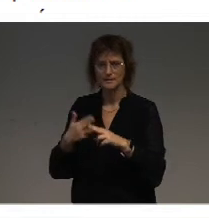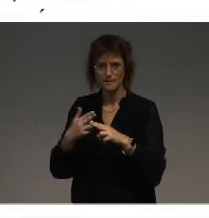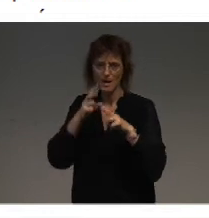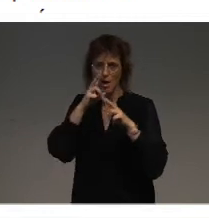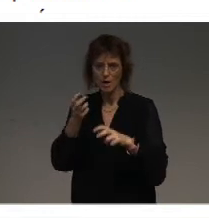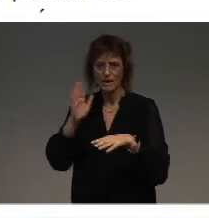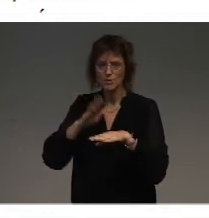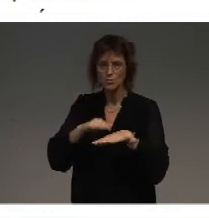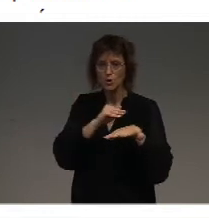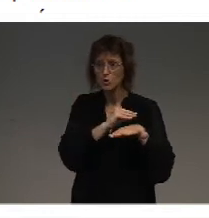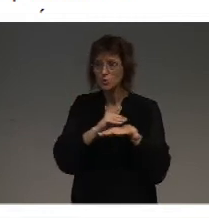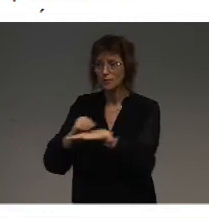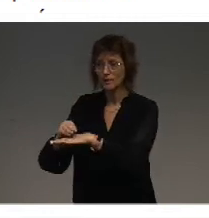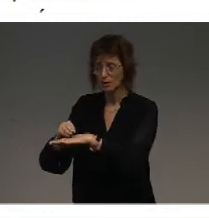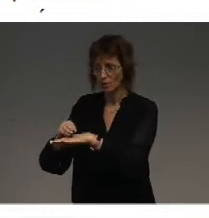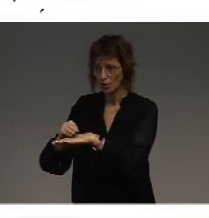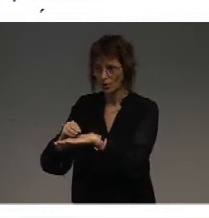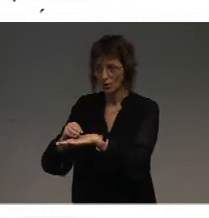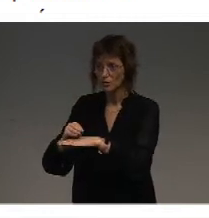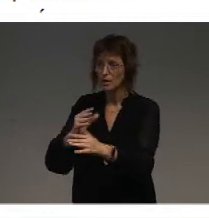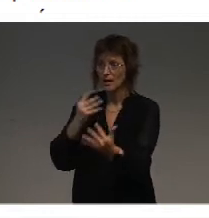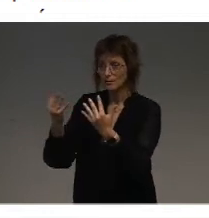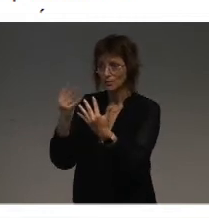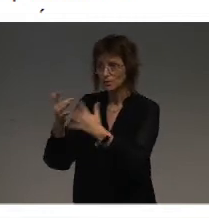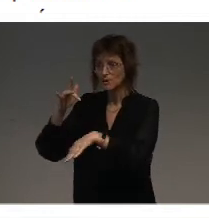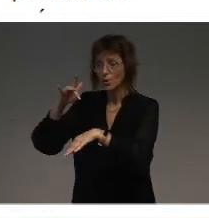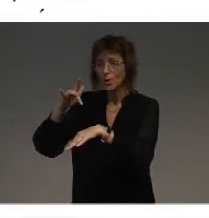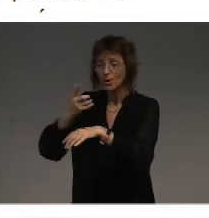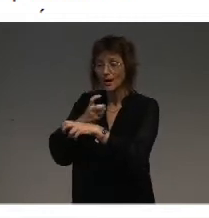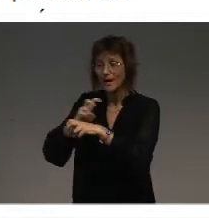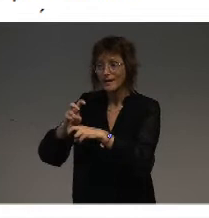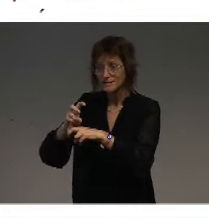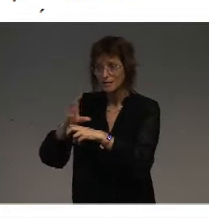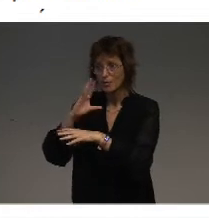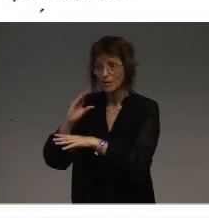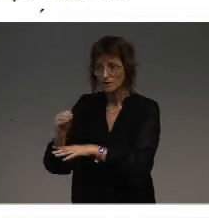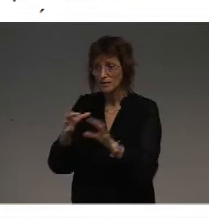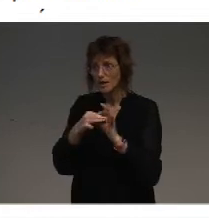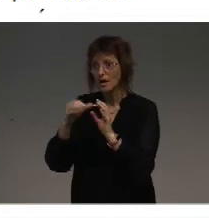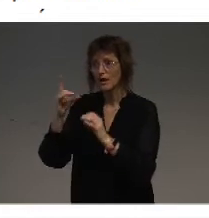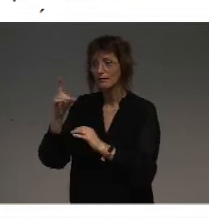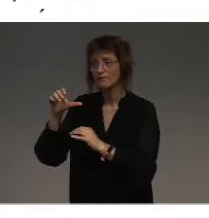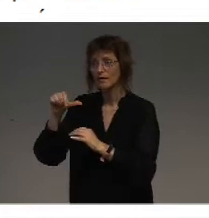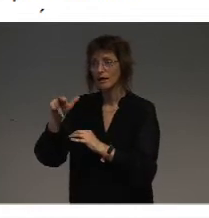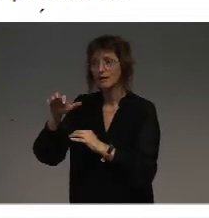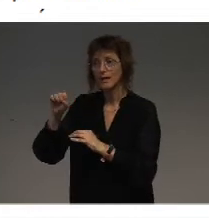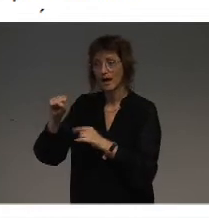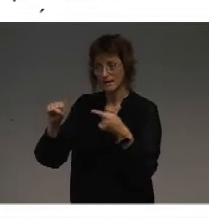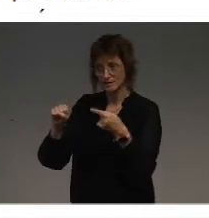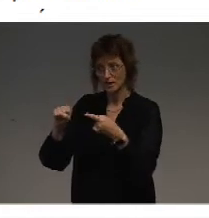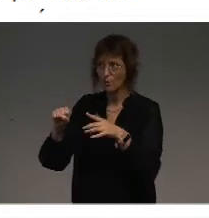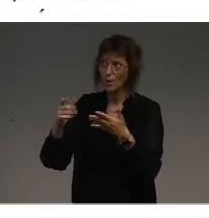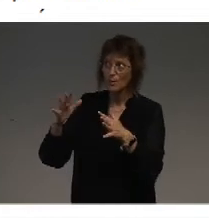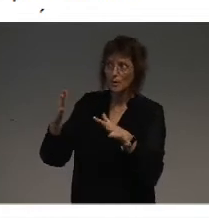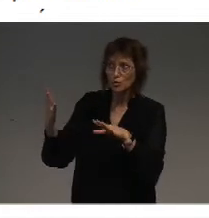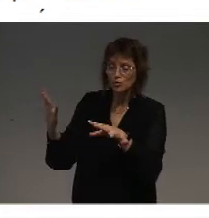surveillance des expositions aux risques professionnels, l'enquête SUMER qui est menée par la DARES de manière récurrente, on va dire tous les